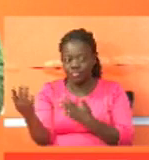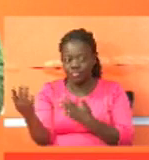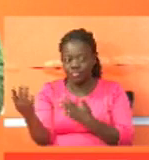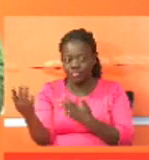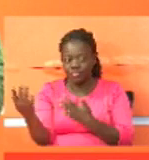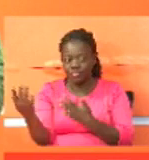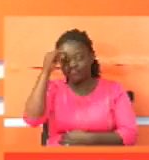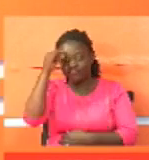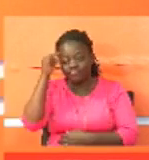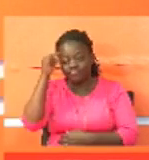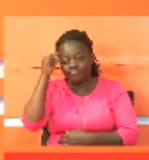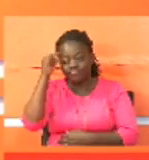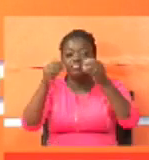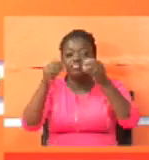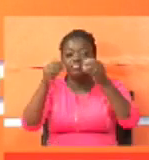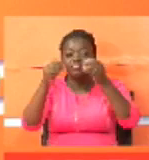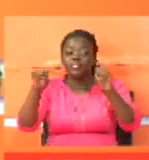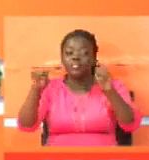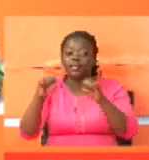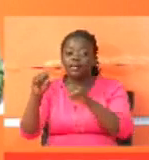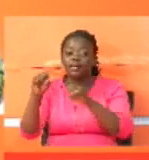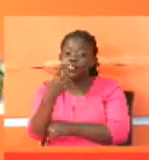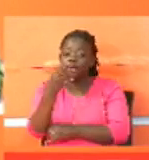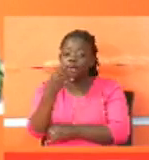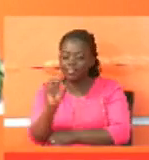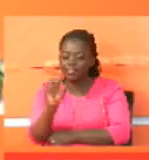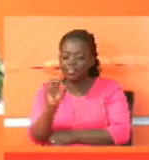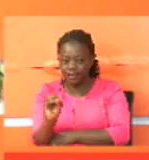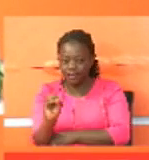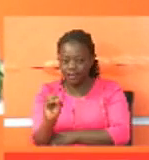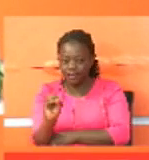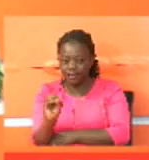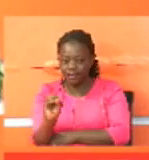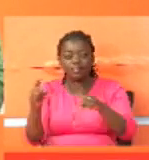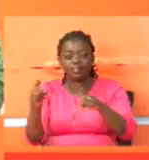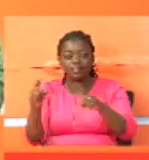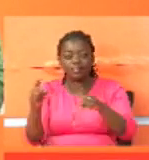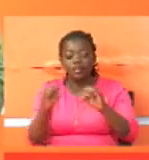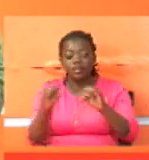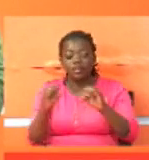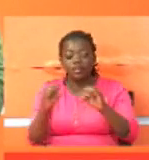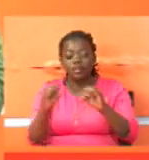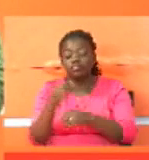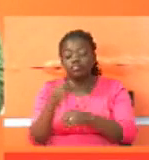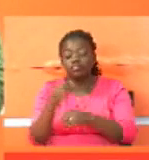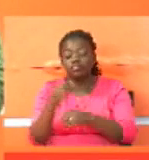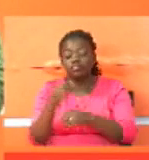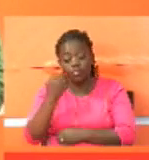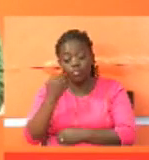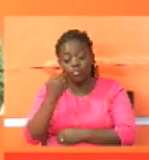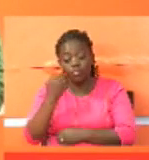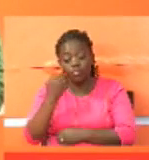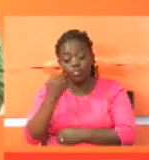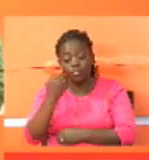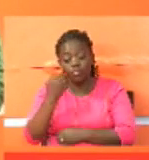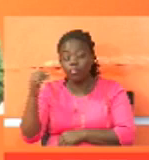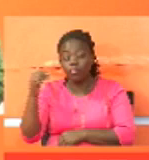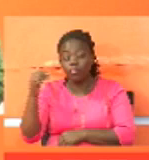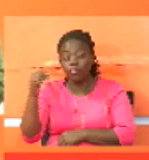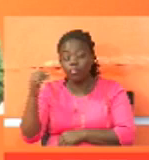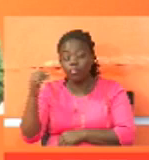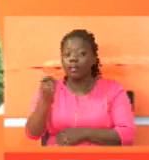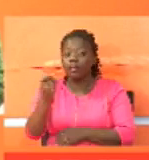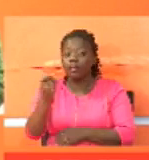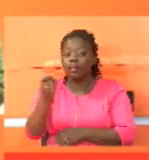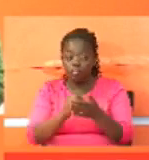okutusaka mawulire agataliko omutuntu nga tansiina mawulire okuva mu kkooti era nga kkooti ensukkulumu eragidde omuwandiisi